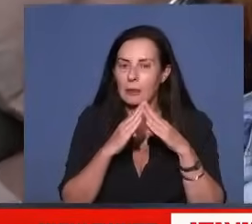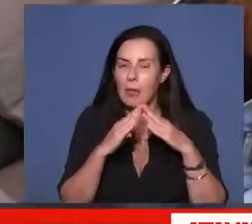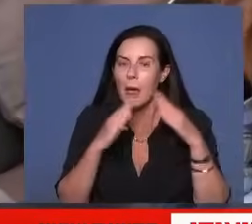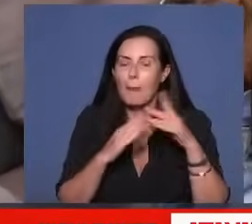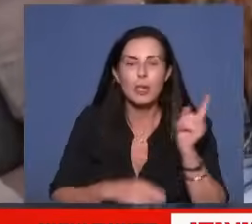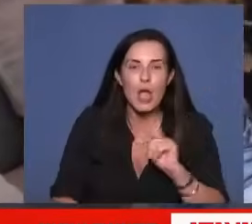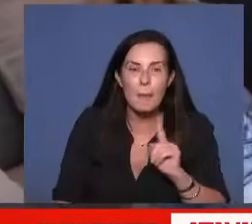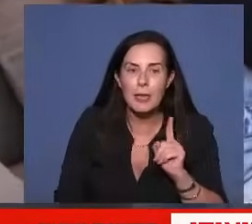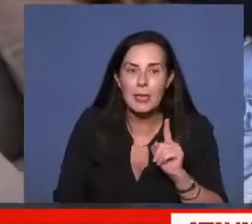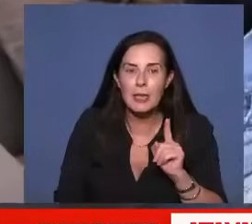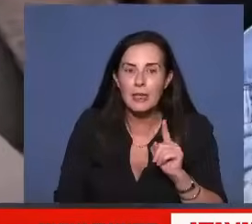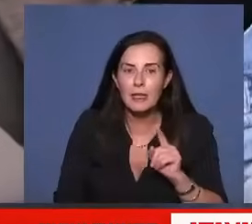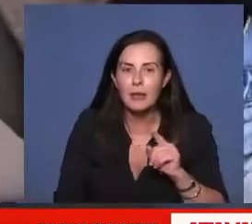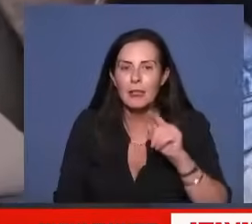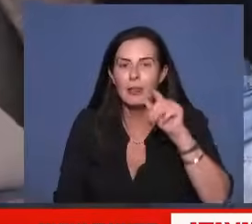של...